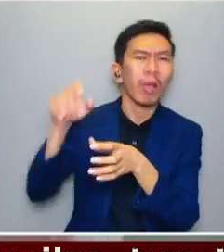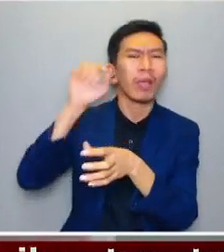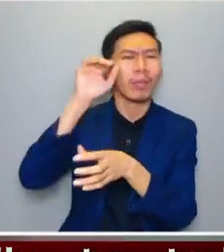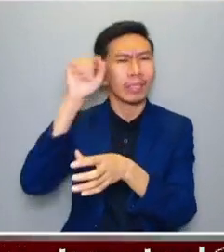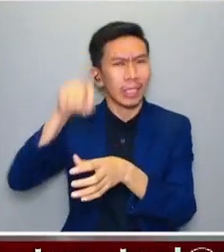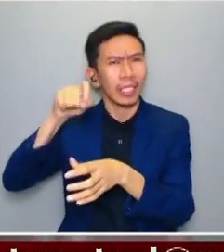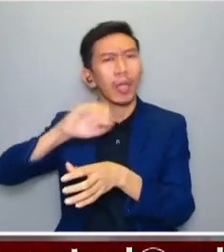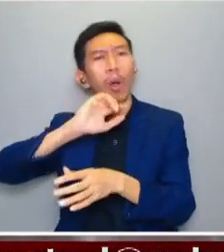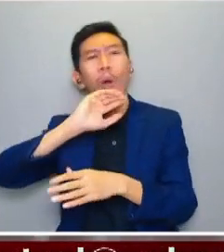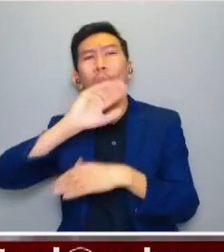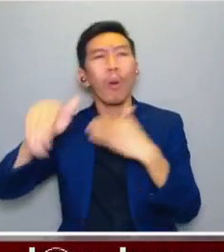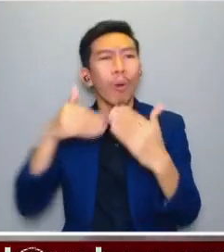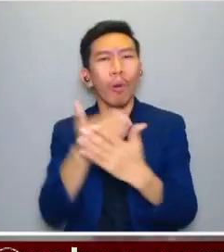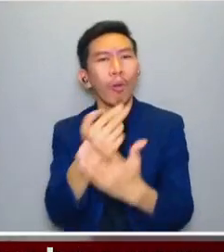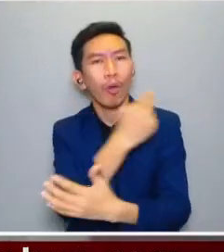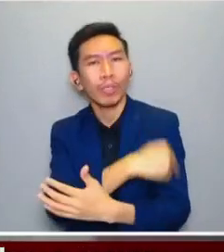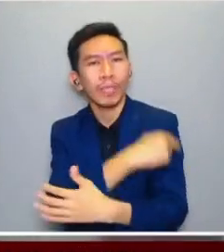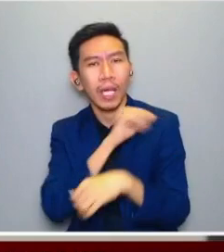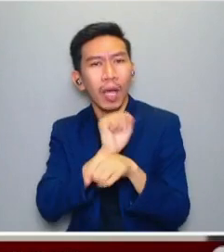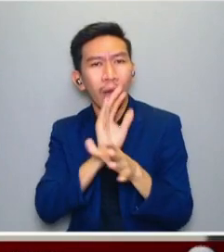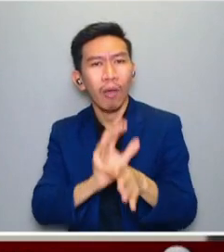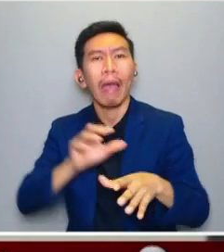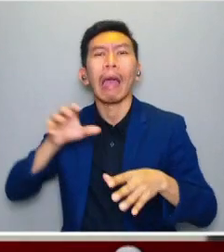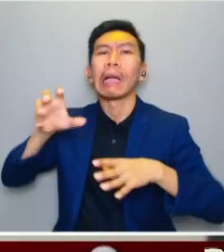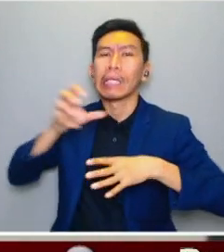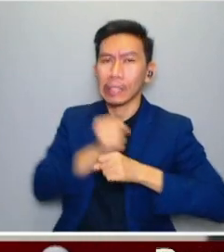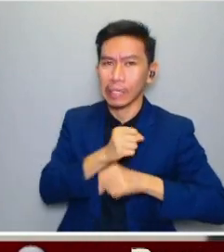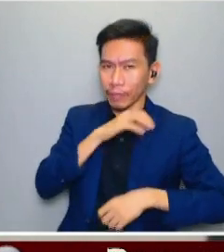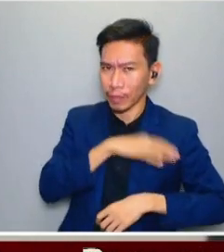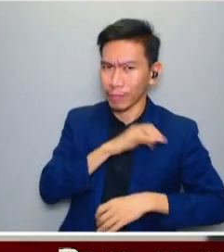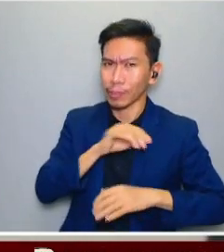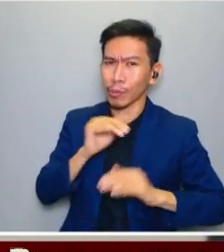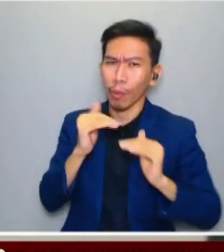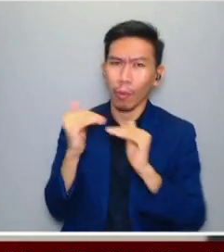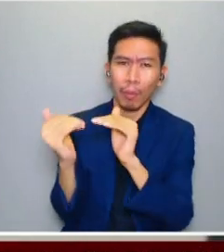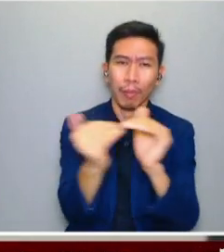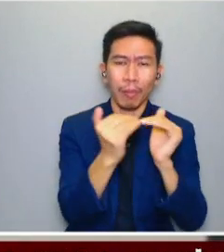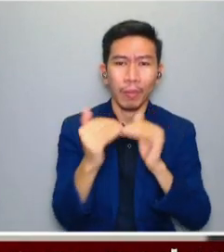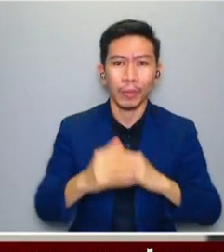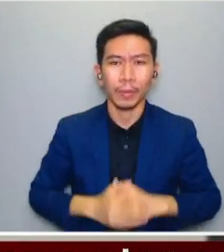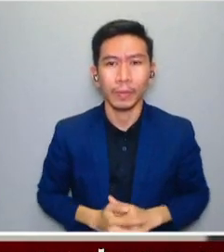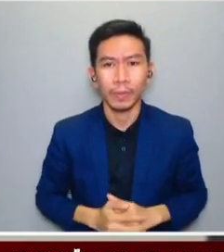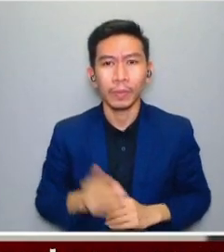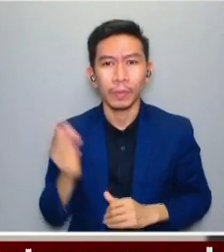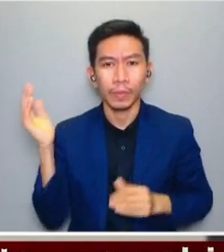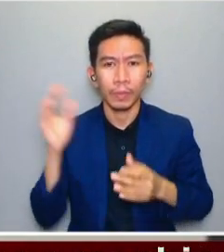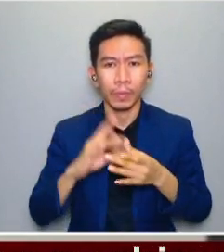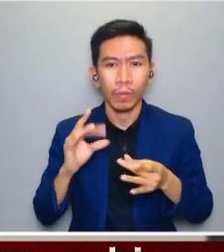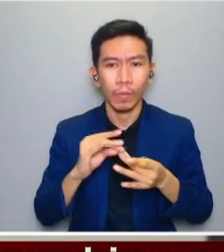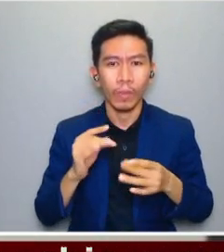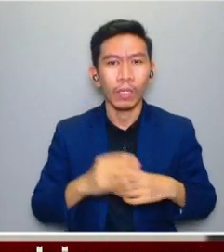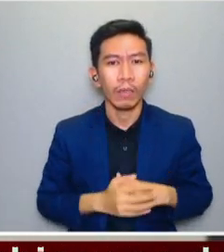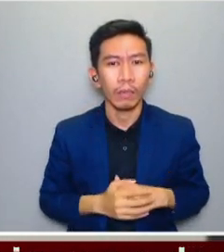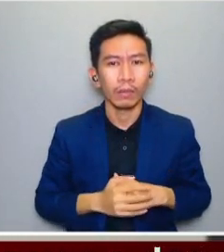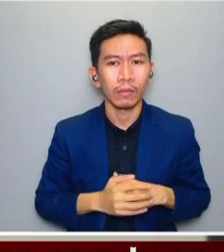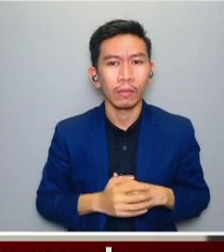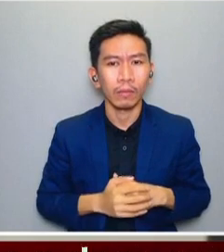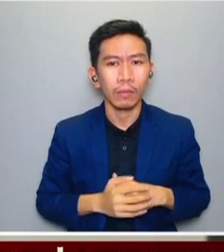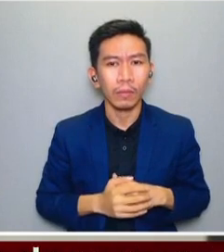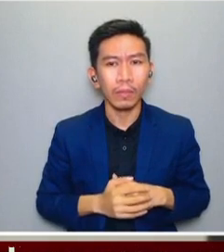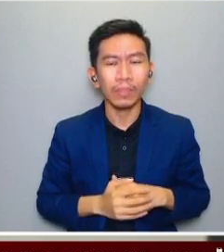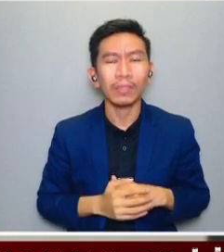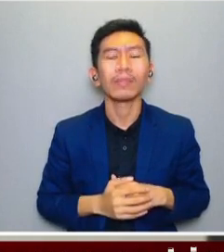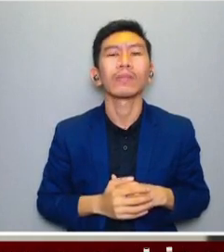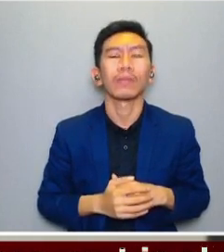ospital makatanggap ng benepisyo. Sinakayunan pa nga po nila ng lahat ng mga senador na lahat